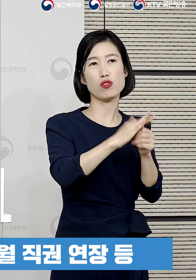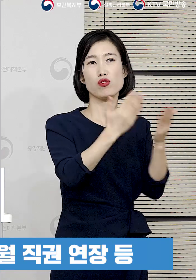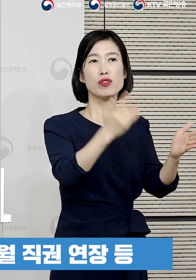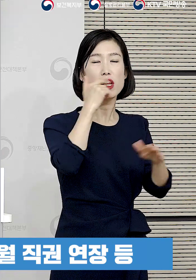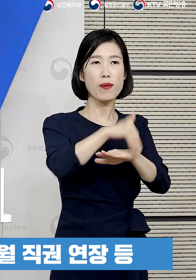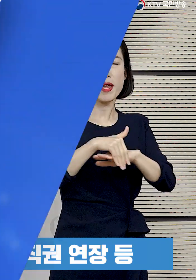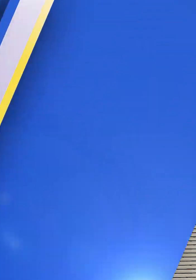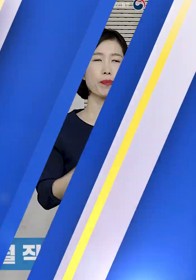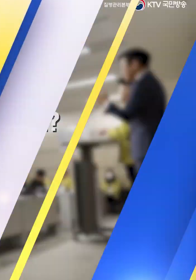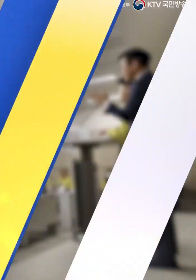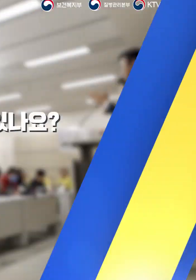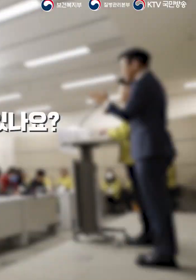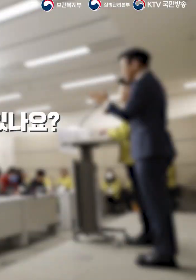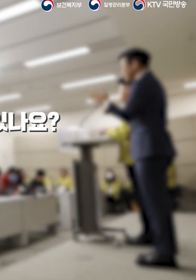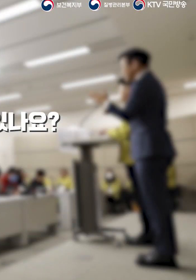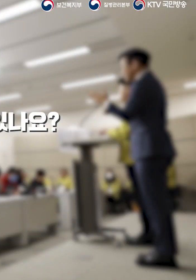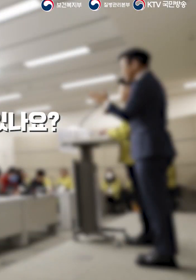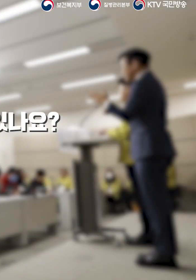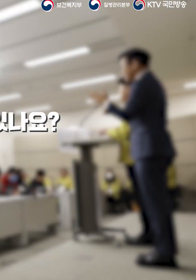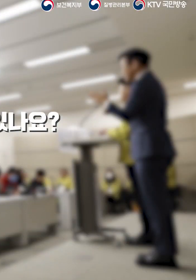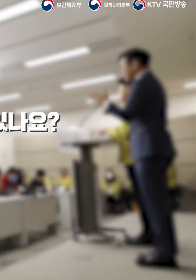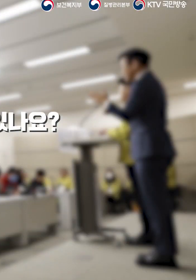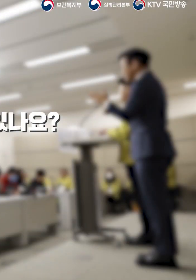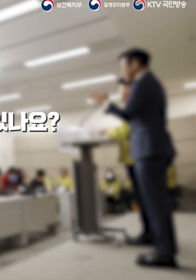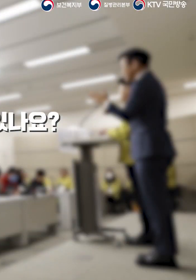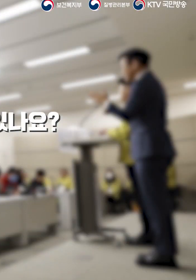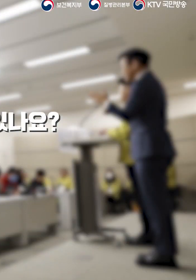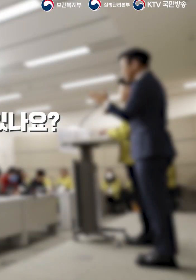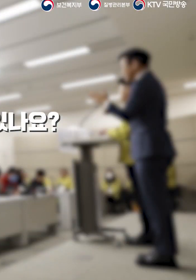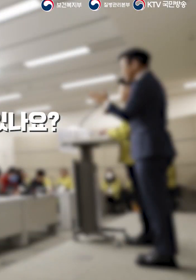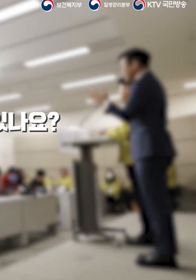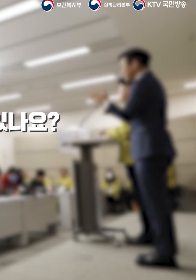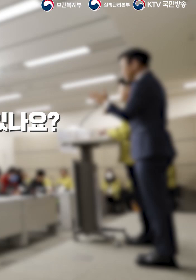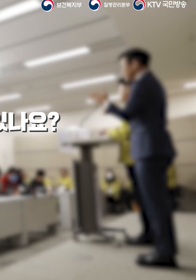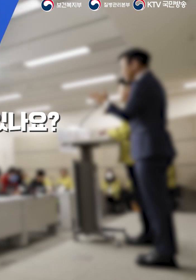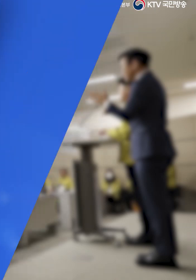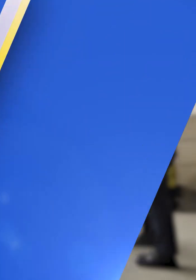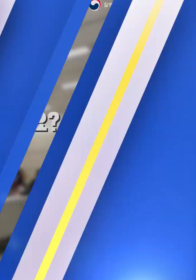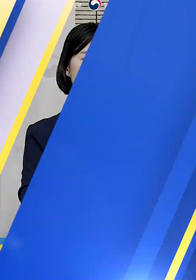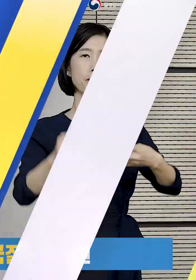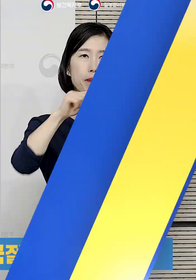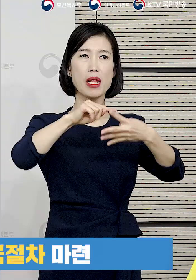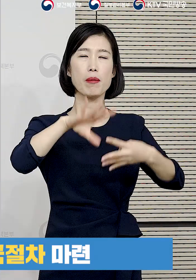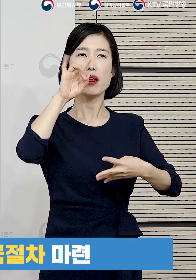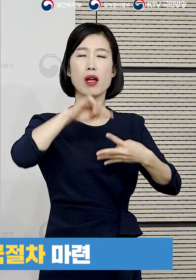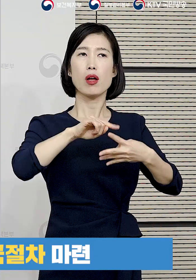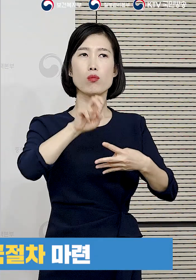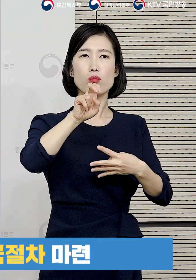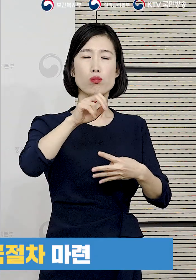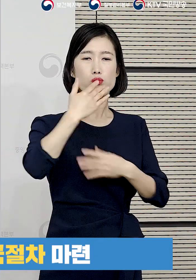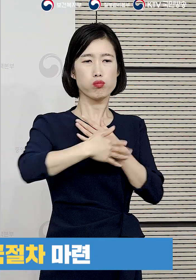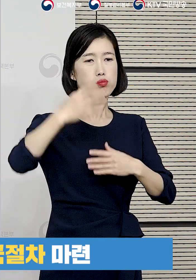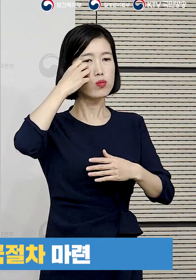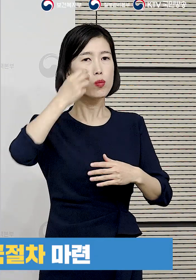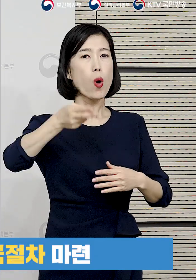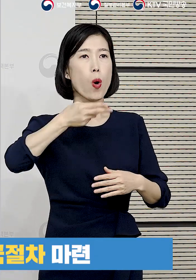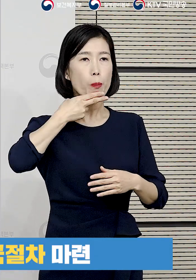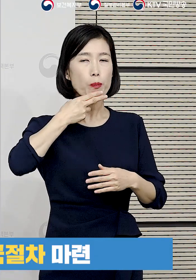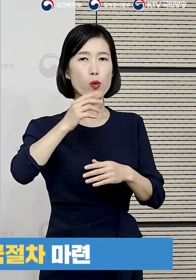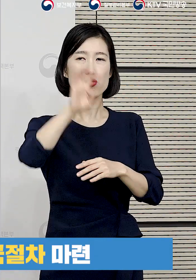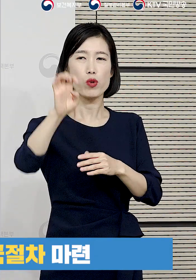지속적으로 노력하겠습니다. 무증상